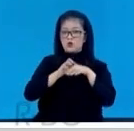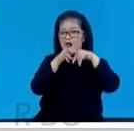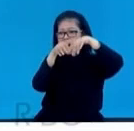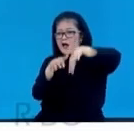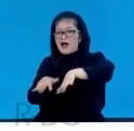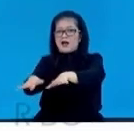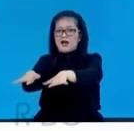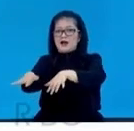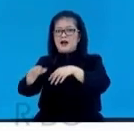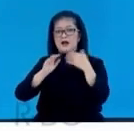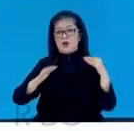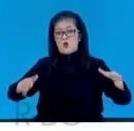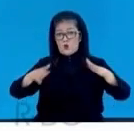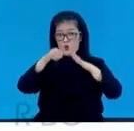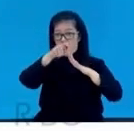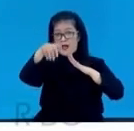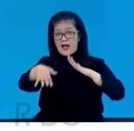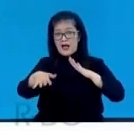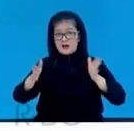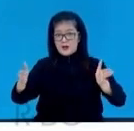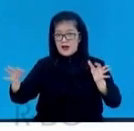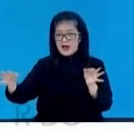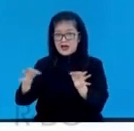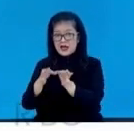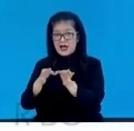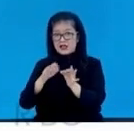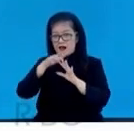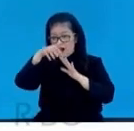seluruh masyarakat kita himbau, apalagi masyarakat yang berada di aliran sungai.